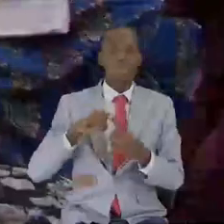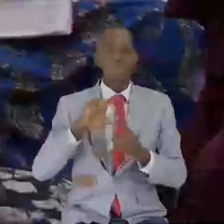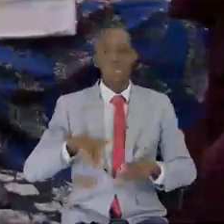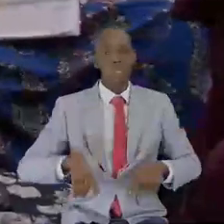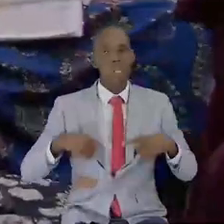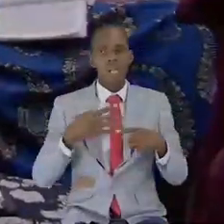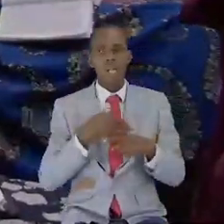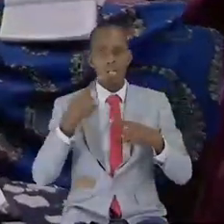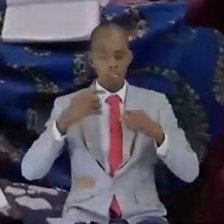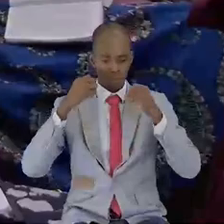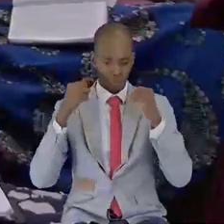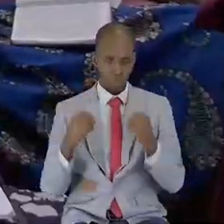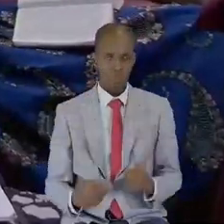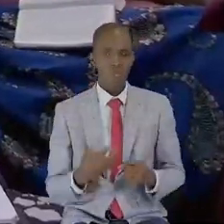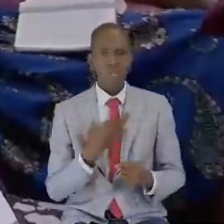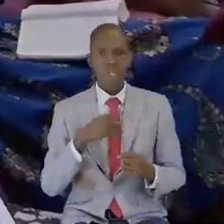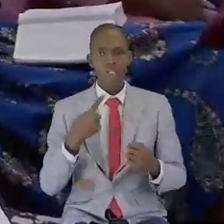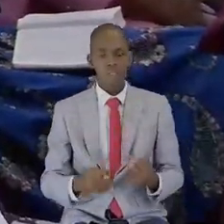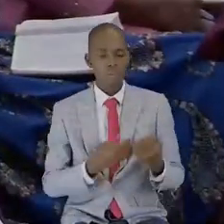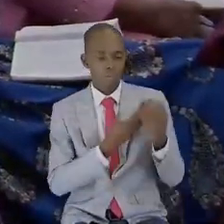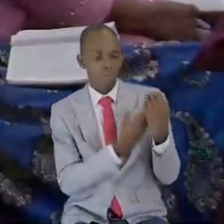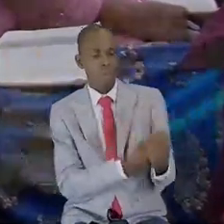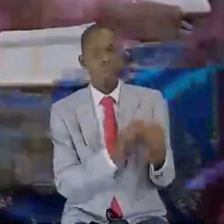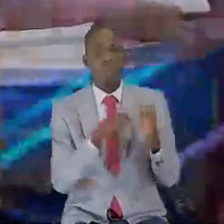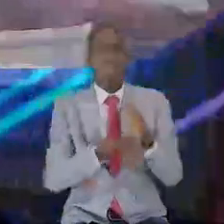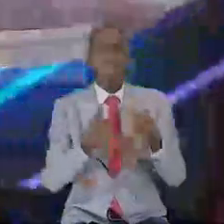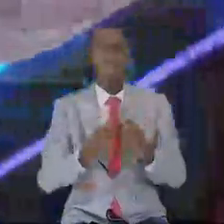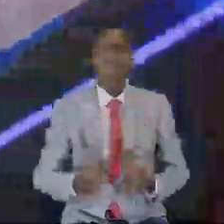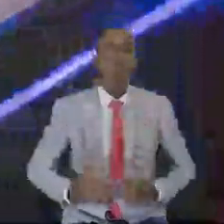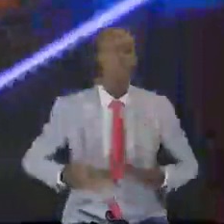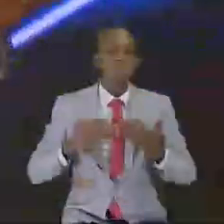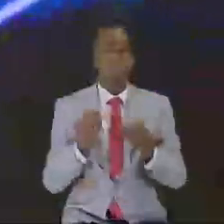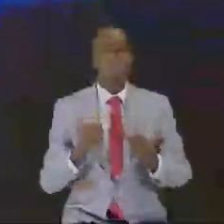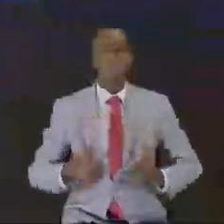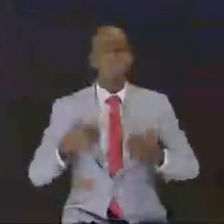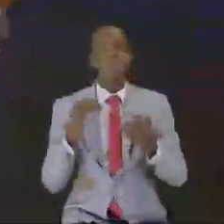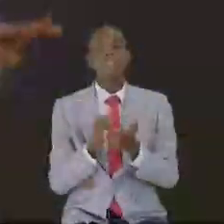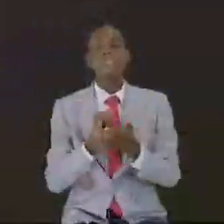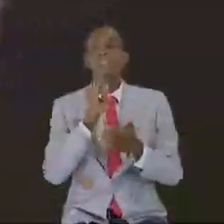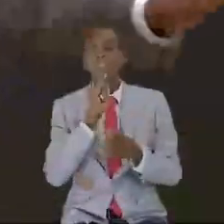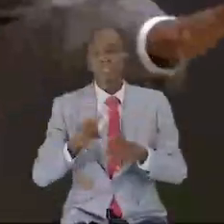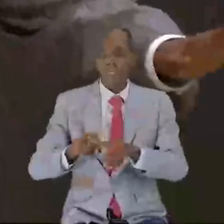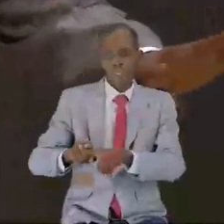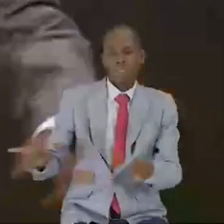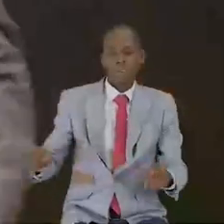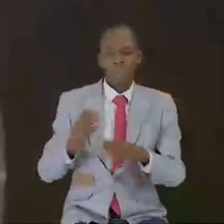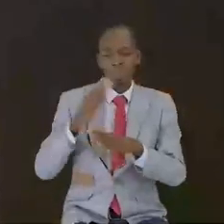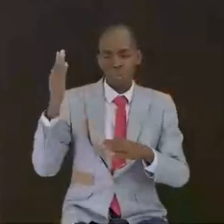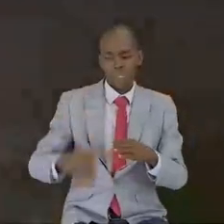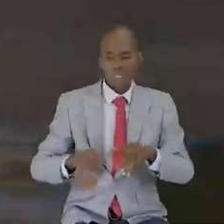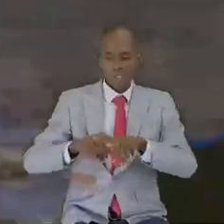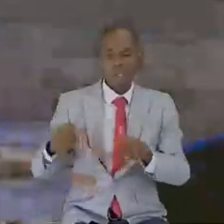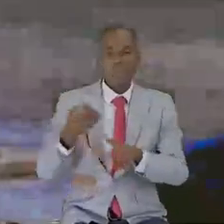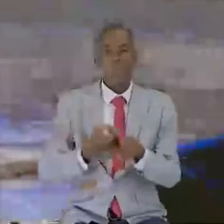la force et l'audace pour mener une vie qui est distincte et une vie qui est totalement différente de